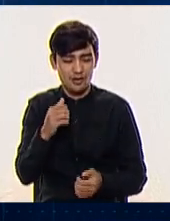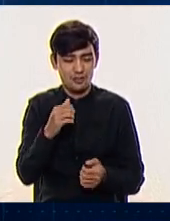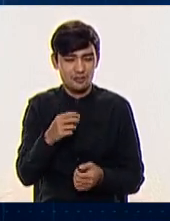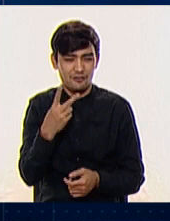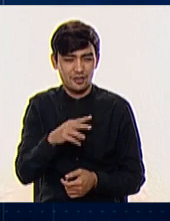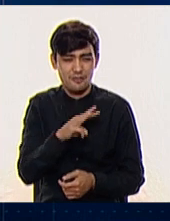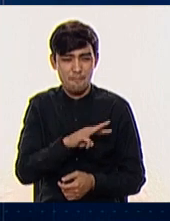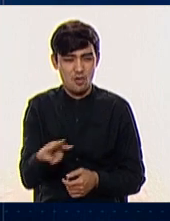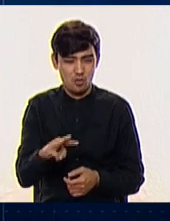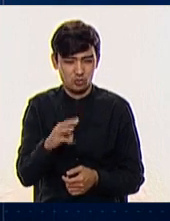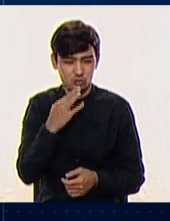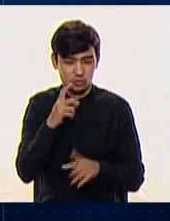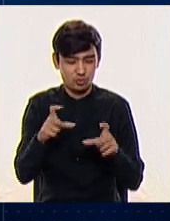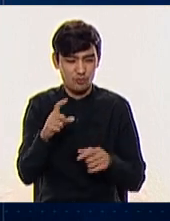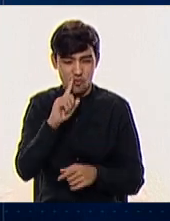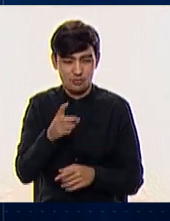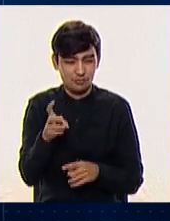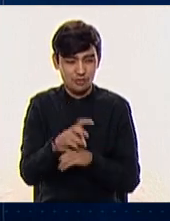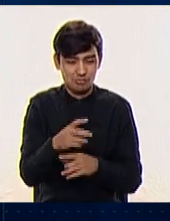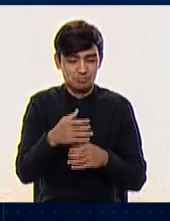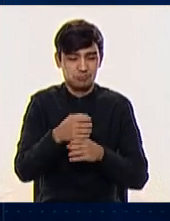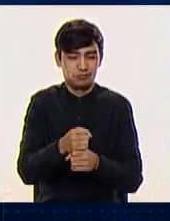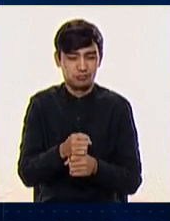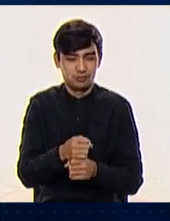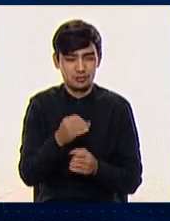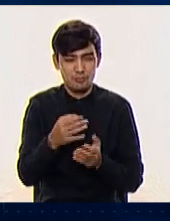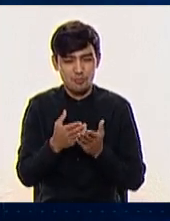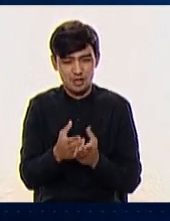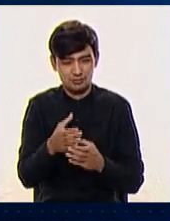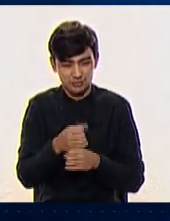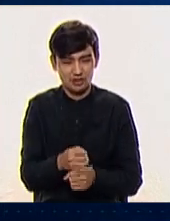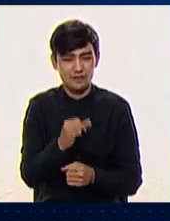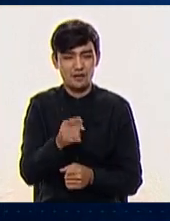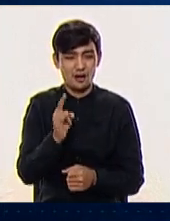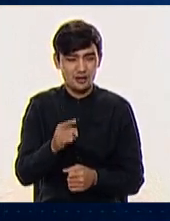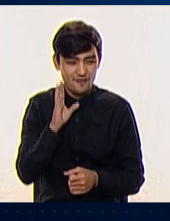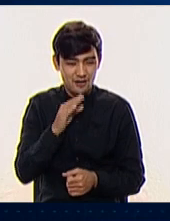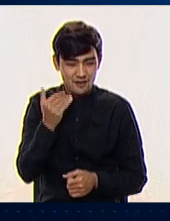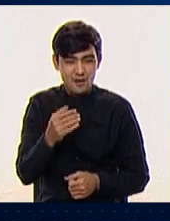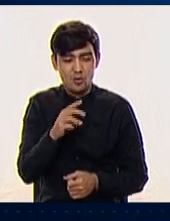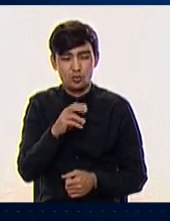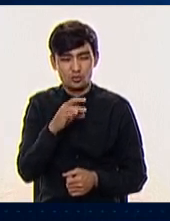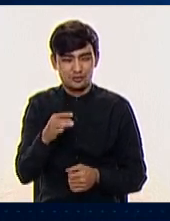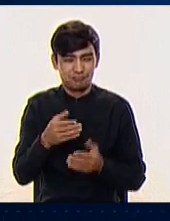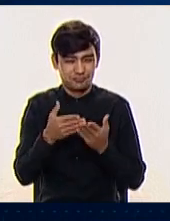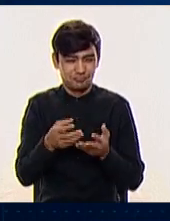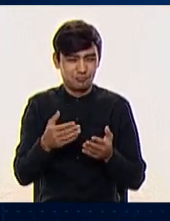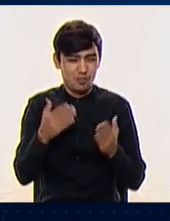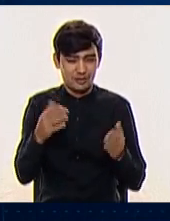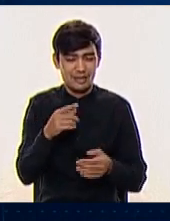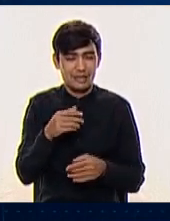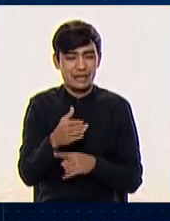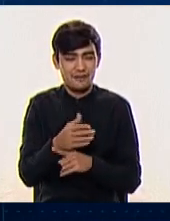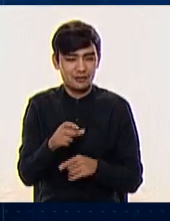посещают 20 миллионов туристов в год, стало гораздо меньше моторных лодок, водных такси и круизных судов, что и привлекло